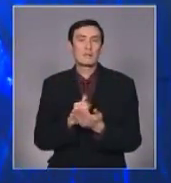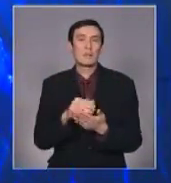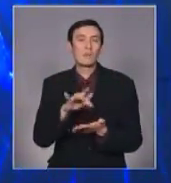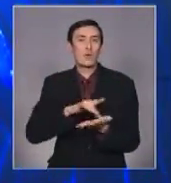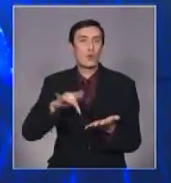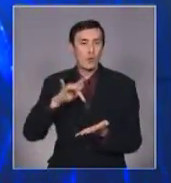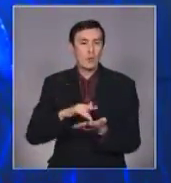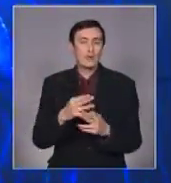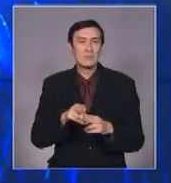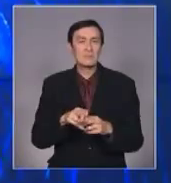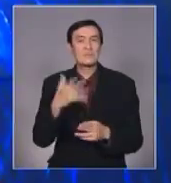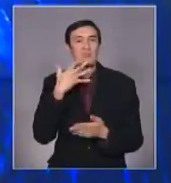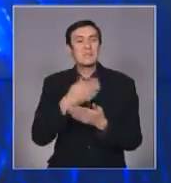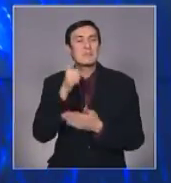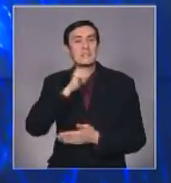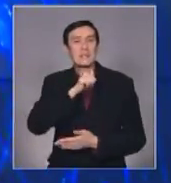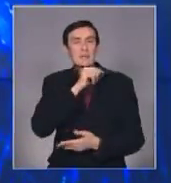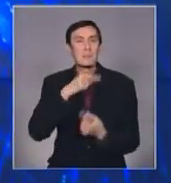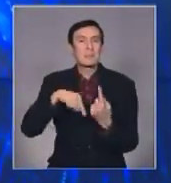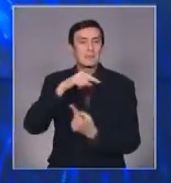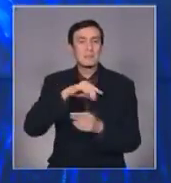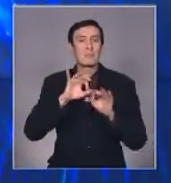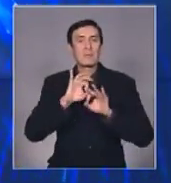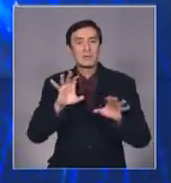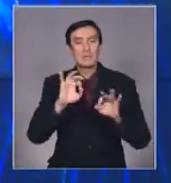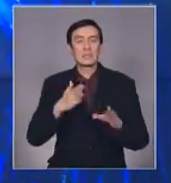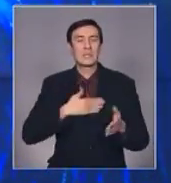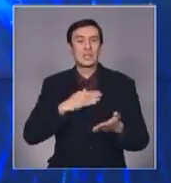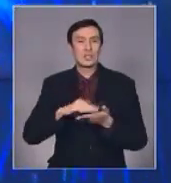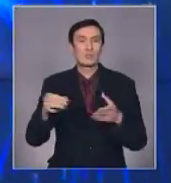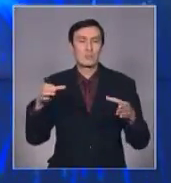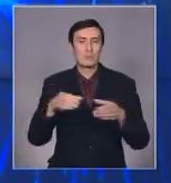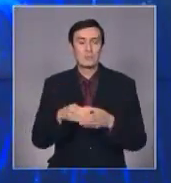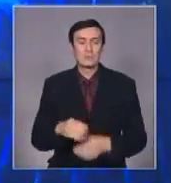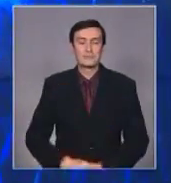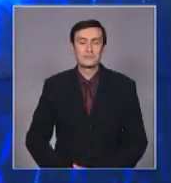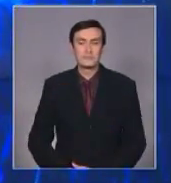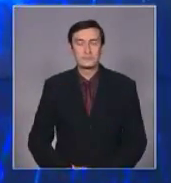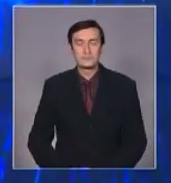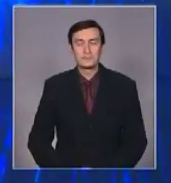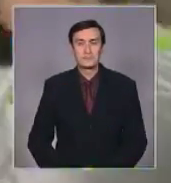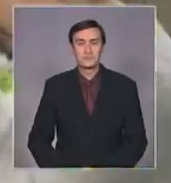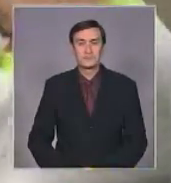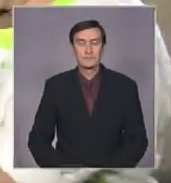рынке. Секретами успеха бизнесмен поделился с Анелей Есенбердиной.